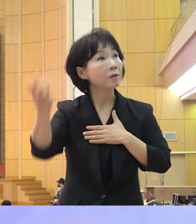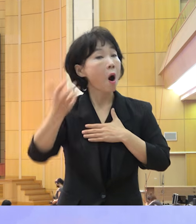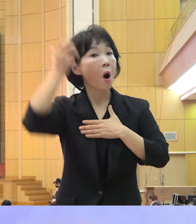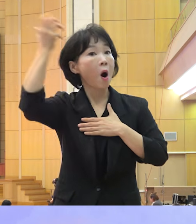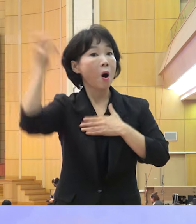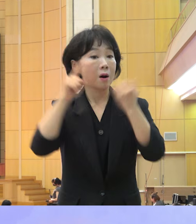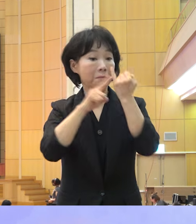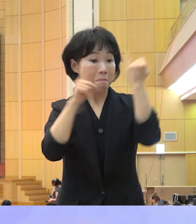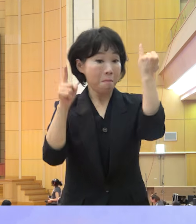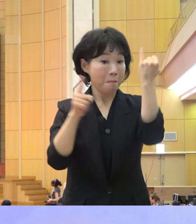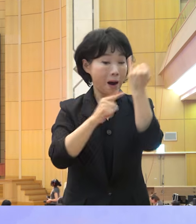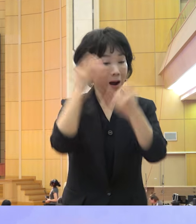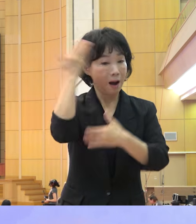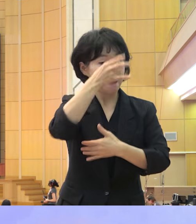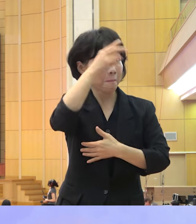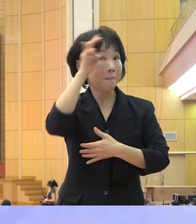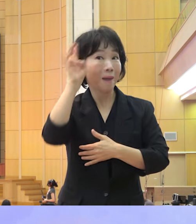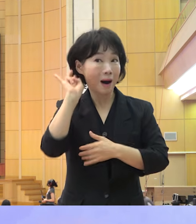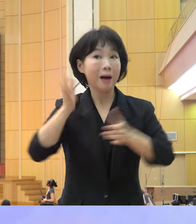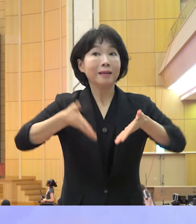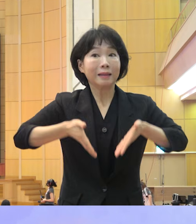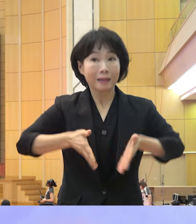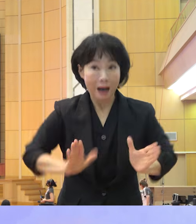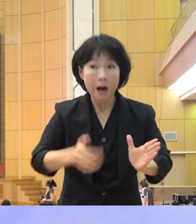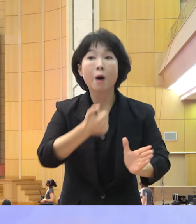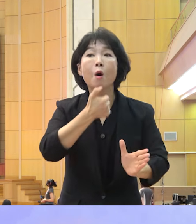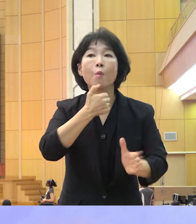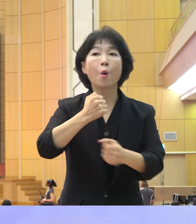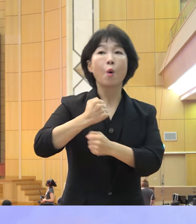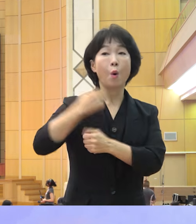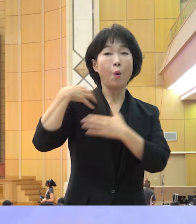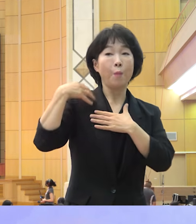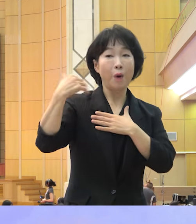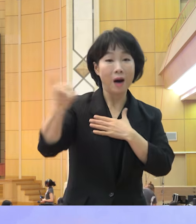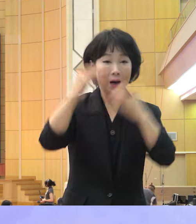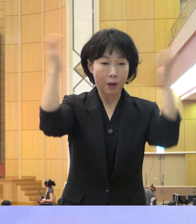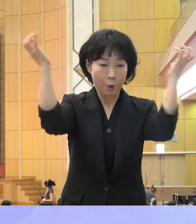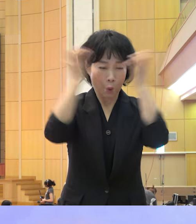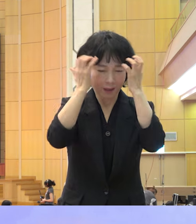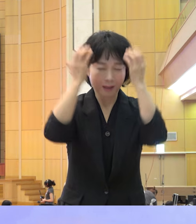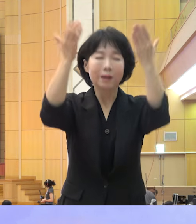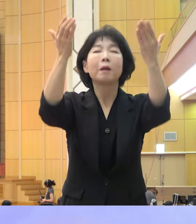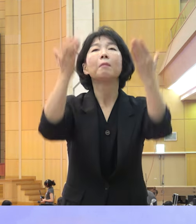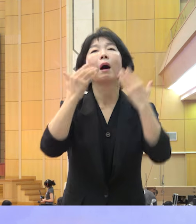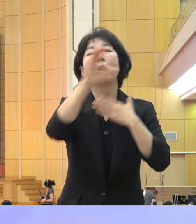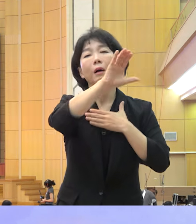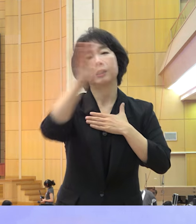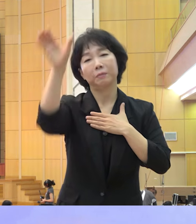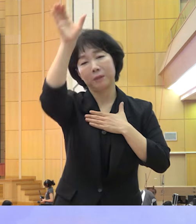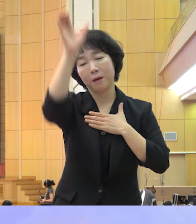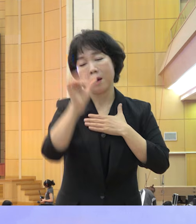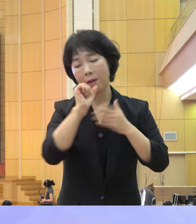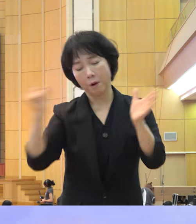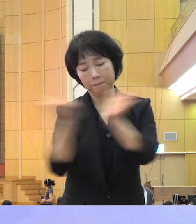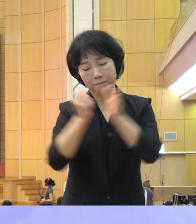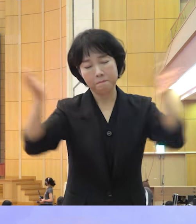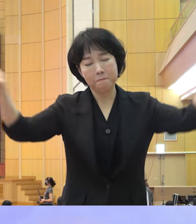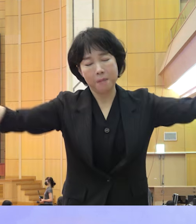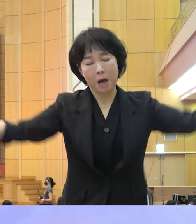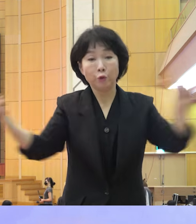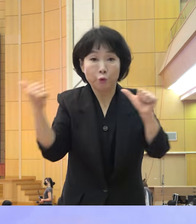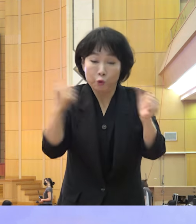성령으로 잉태하사 동정녀 마리아에게 나시고 본디오 빌라도에게 고난을 받으사 십자가에 못